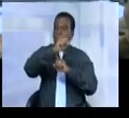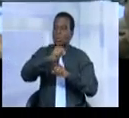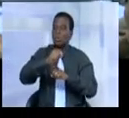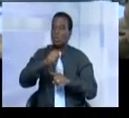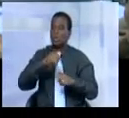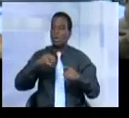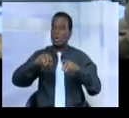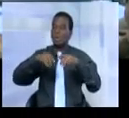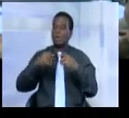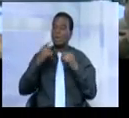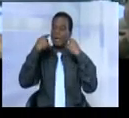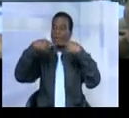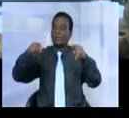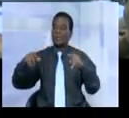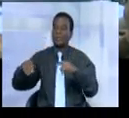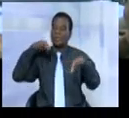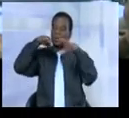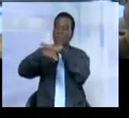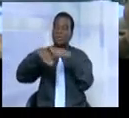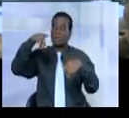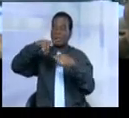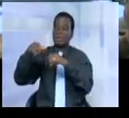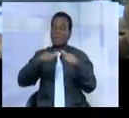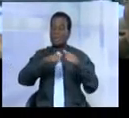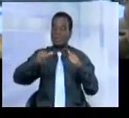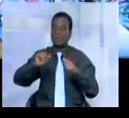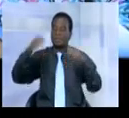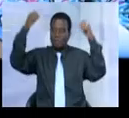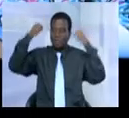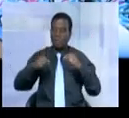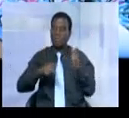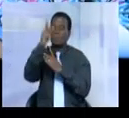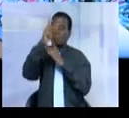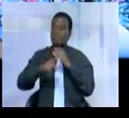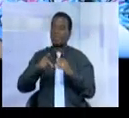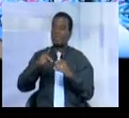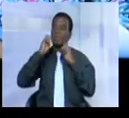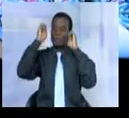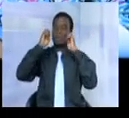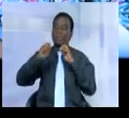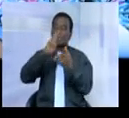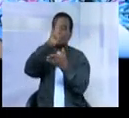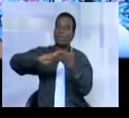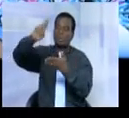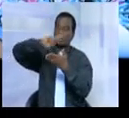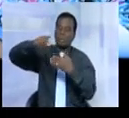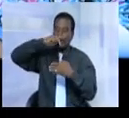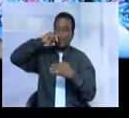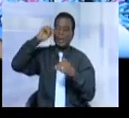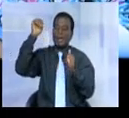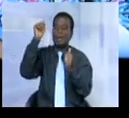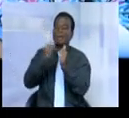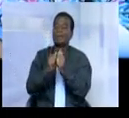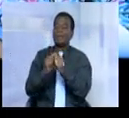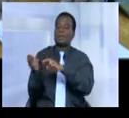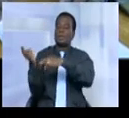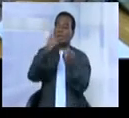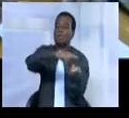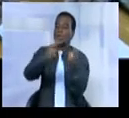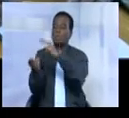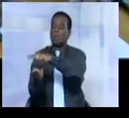par ailleurs l'intégration des activités sportives et socio-culturelles au programme d'enseignement universitaire. Avec le basculement dans le système licence